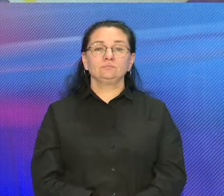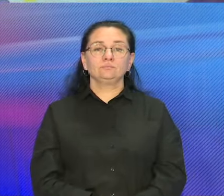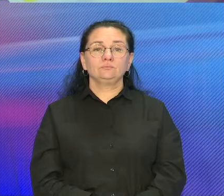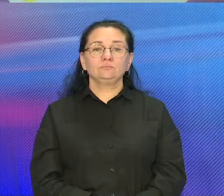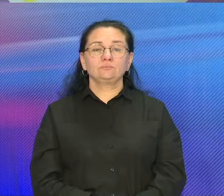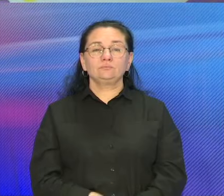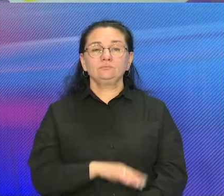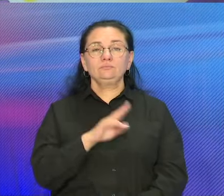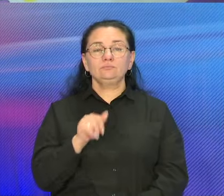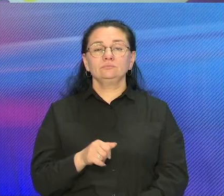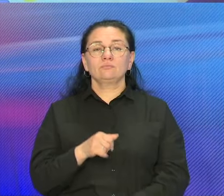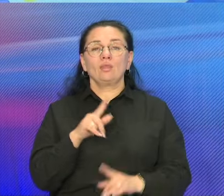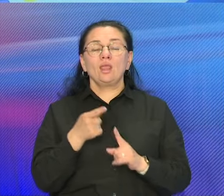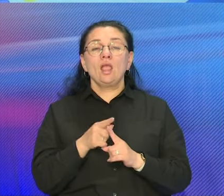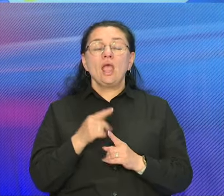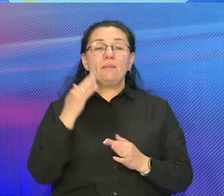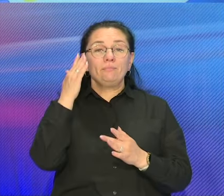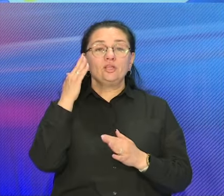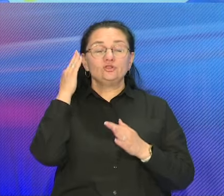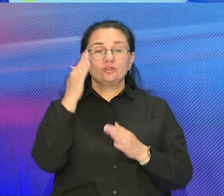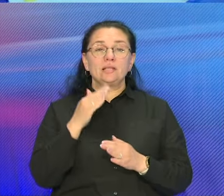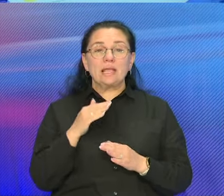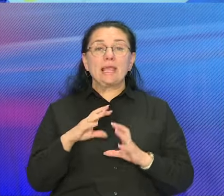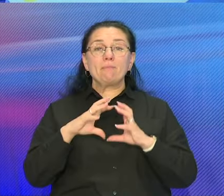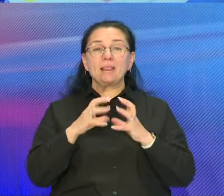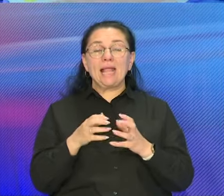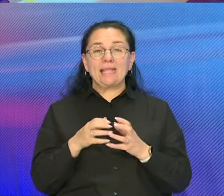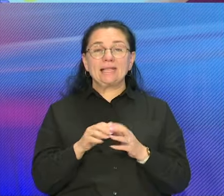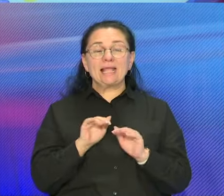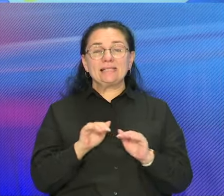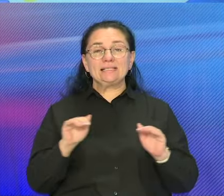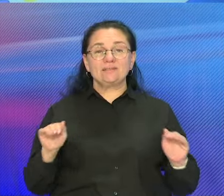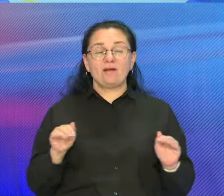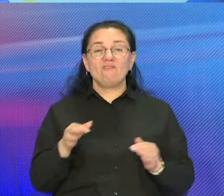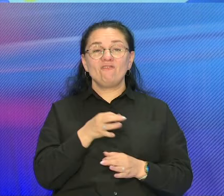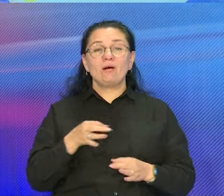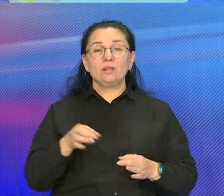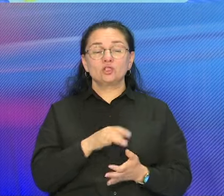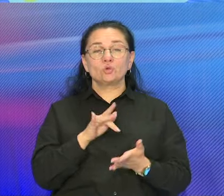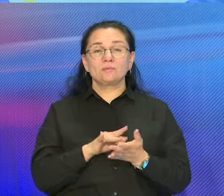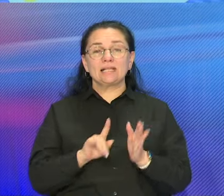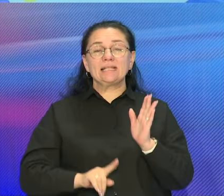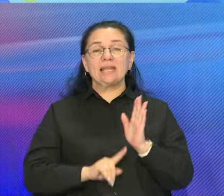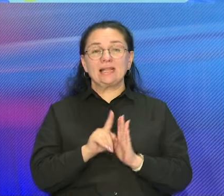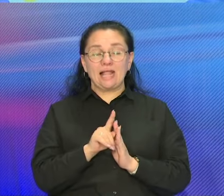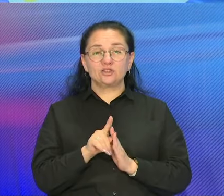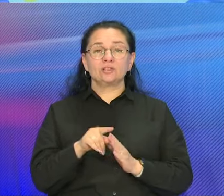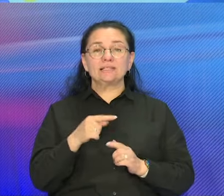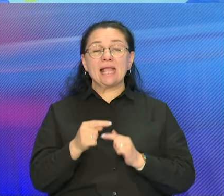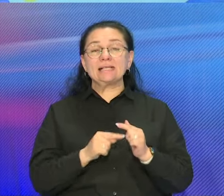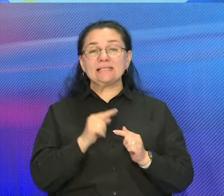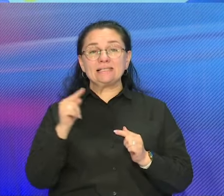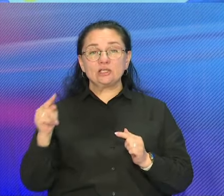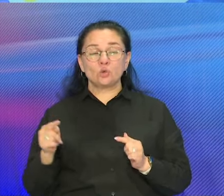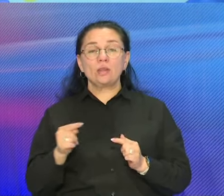Под ветра зиммары лятись планета дятинства Под такой назвой у областного центра на этом дыне стартовал сезон працы пришкольных